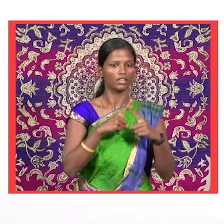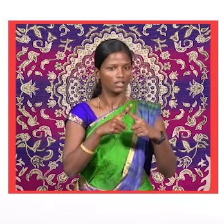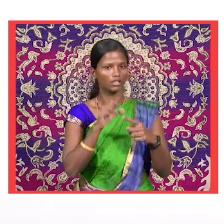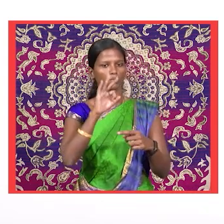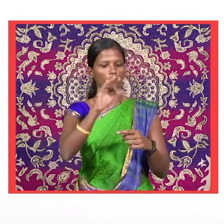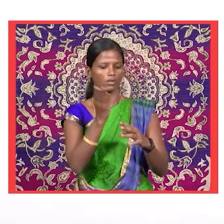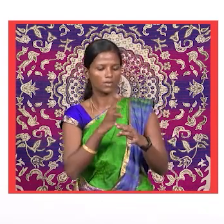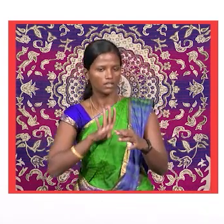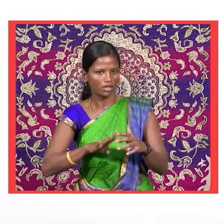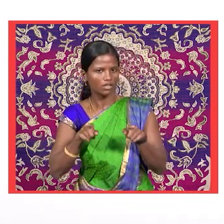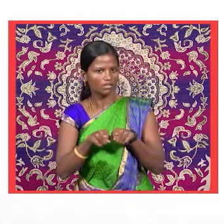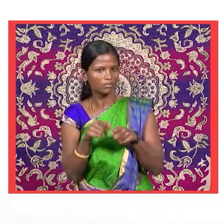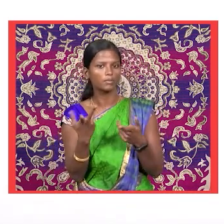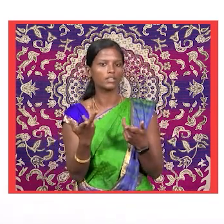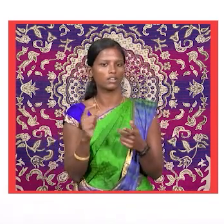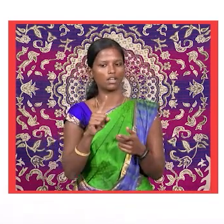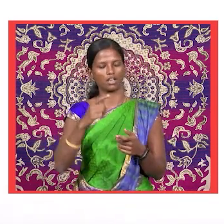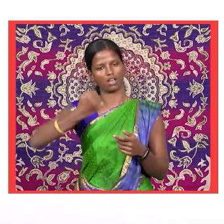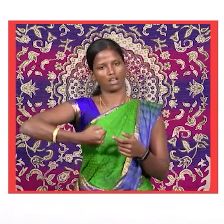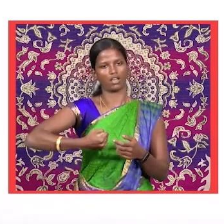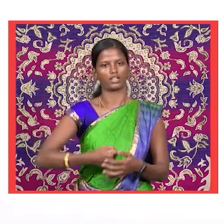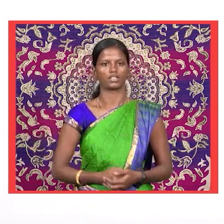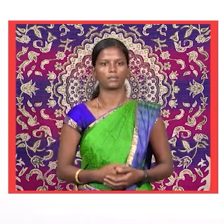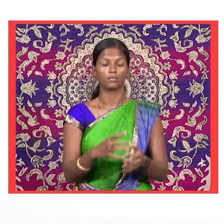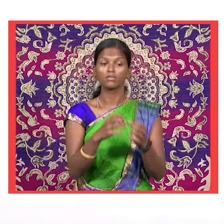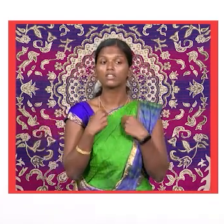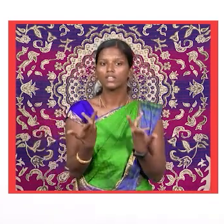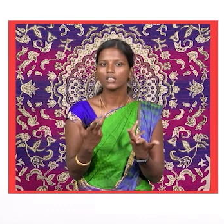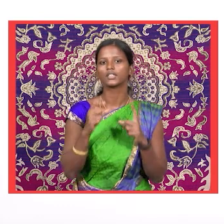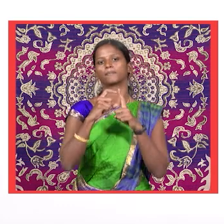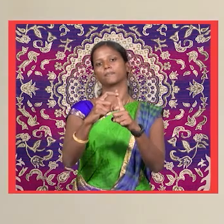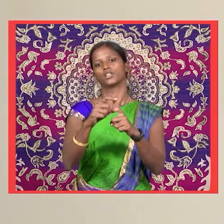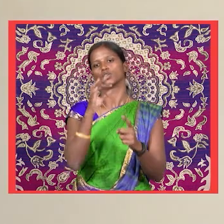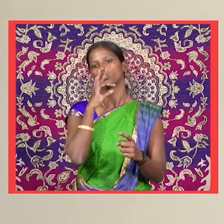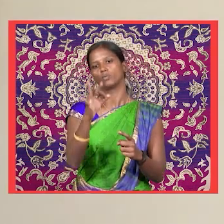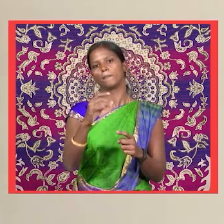டு 1000. இப்போ நமக்கு என்ன தேவை? பி, அதாவது குறிக்கப்பட்ட விலை நமக்கு